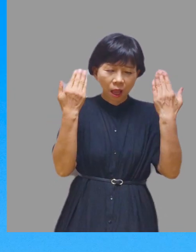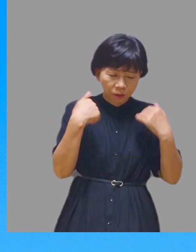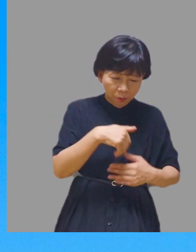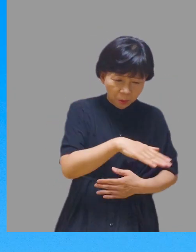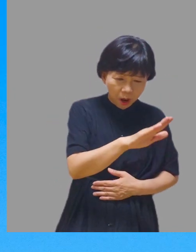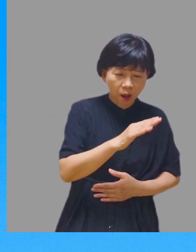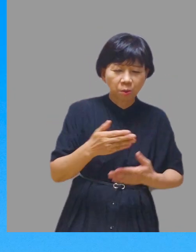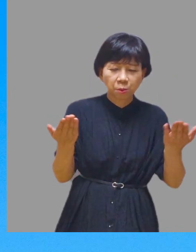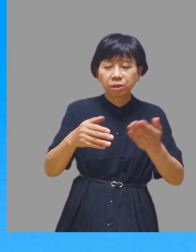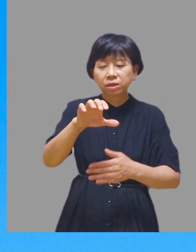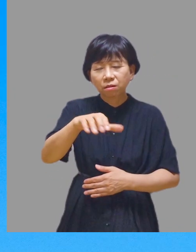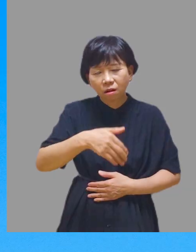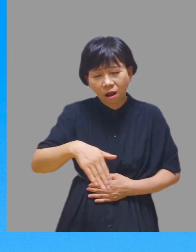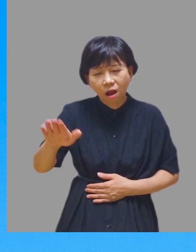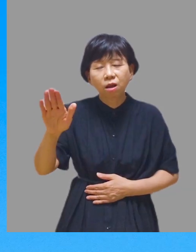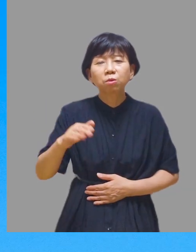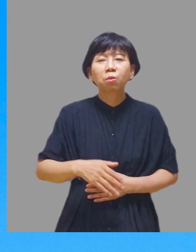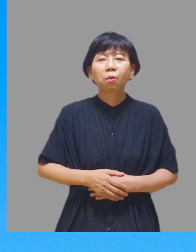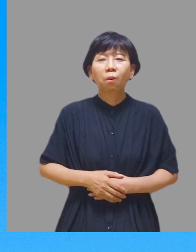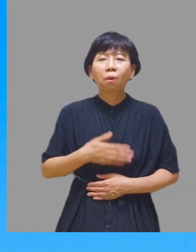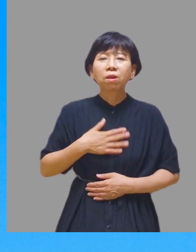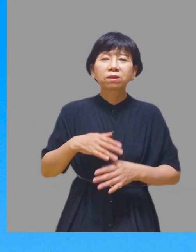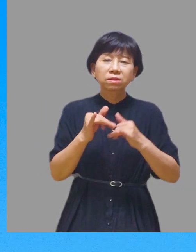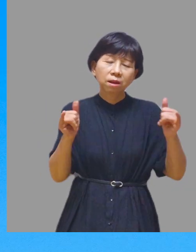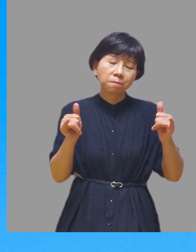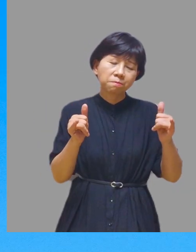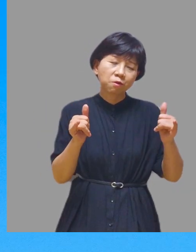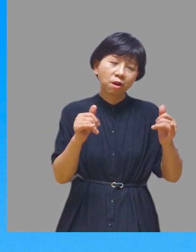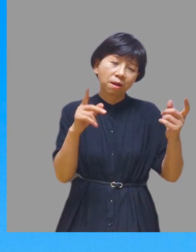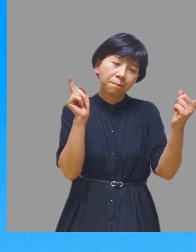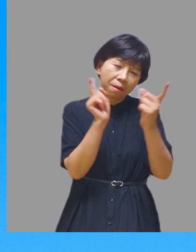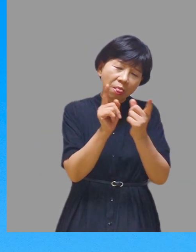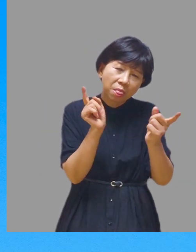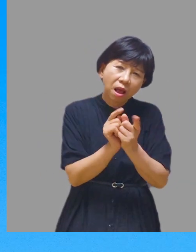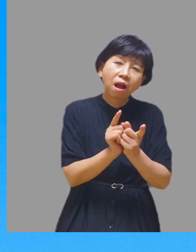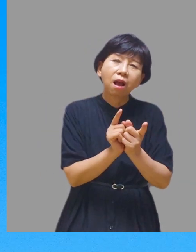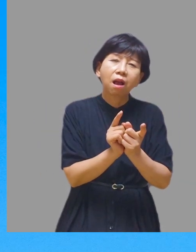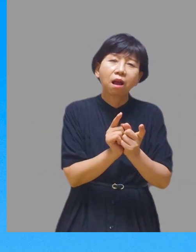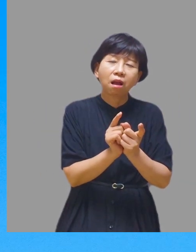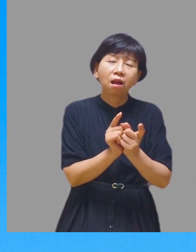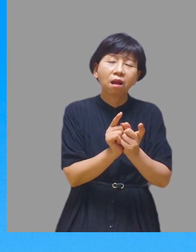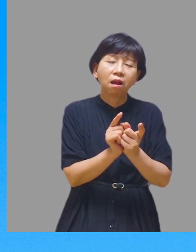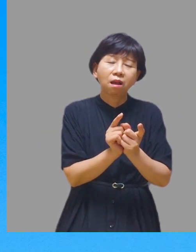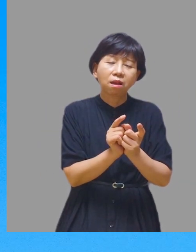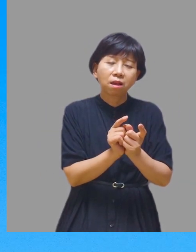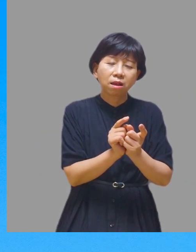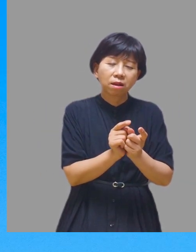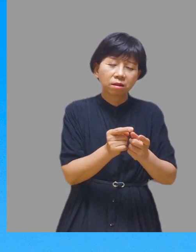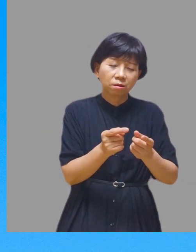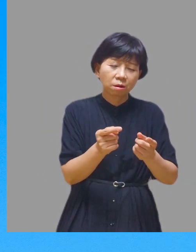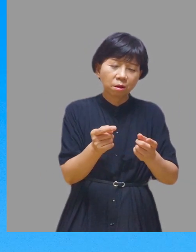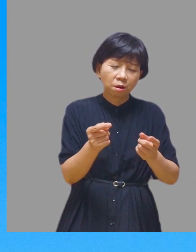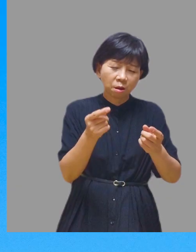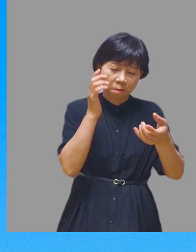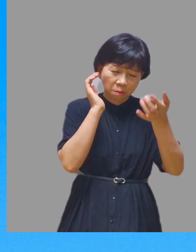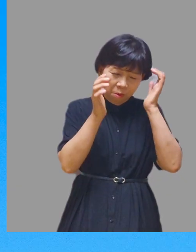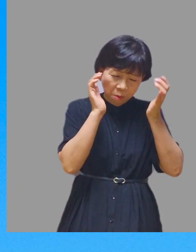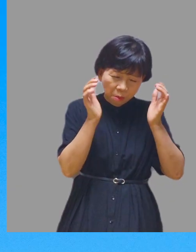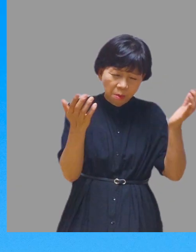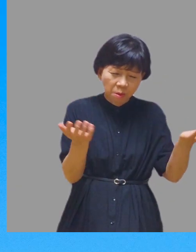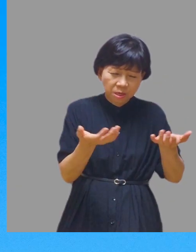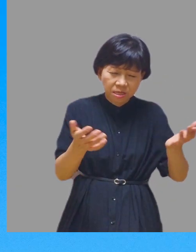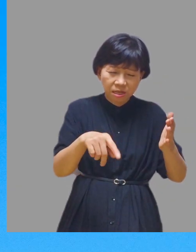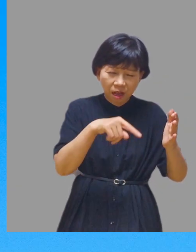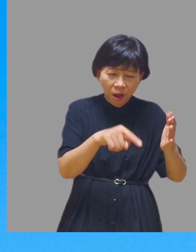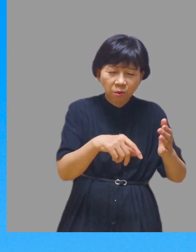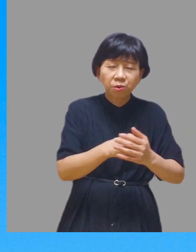가고 직장으로 가고 지인들과의 관계 속으로 가서 여러 가지 복잡 미묘한 일들 속에서 선택해야 될 때